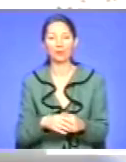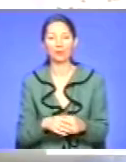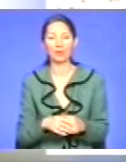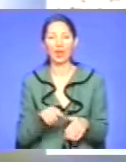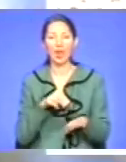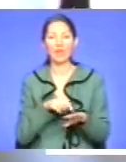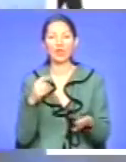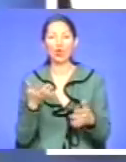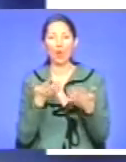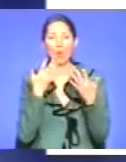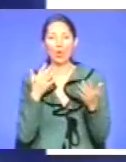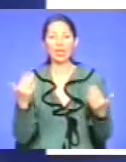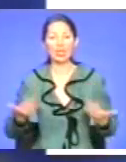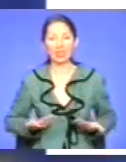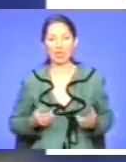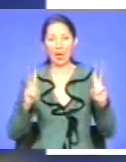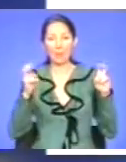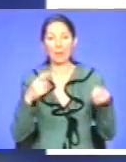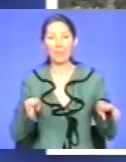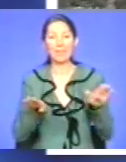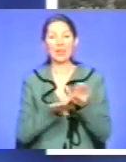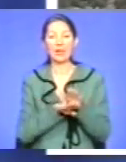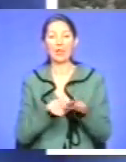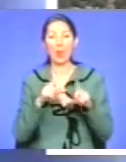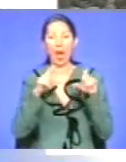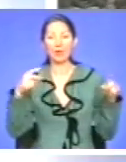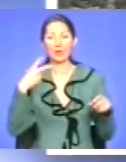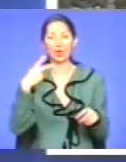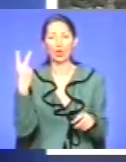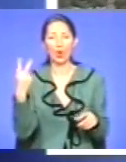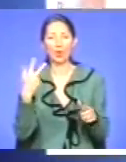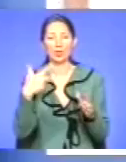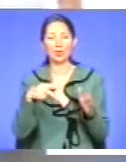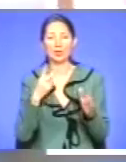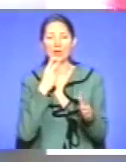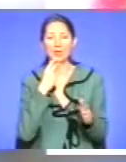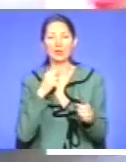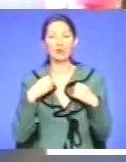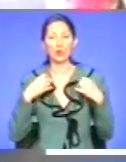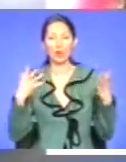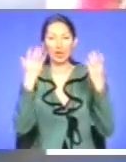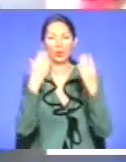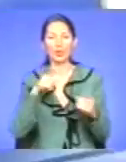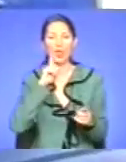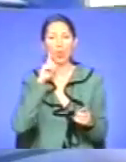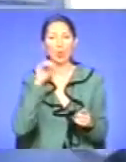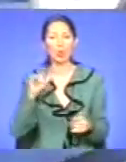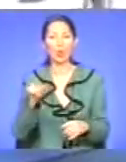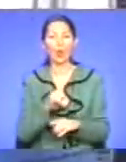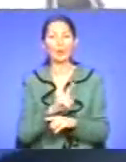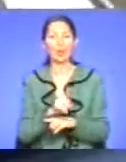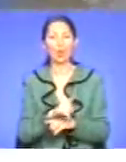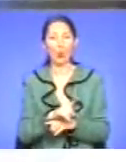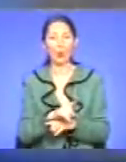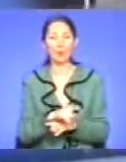Відчуй подих життя. Під таким гаслом з 22 по 30 червня святкуватимуть День молоді у Тернополі.